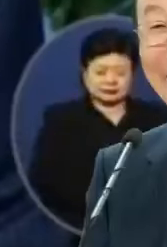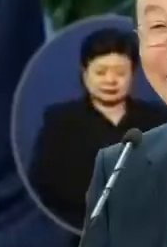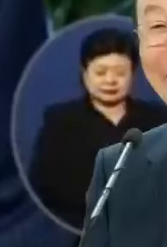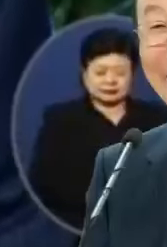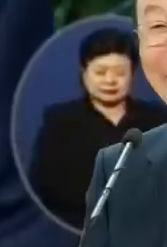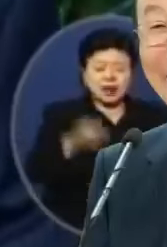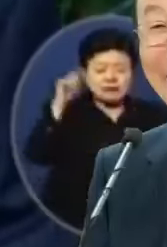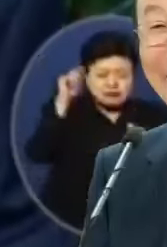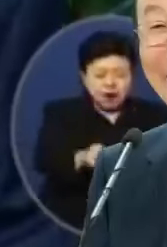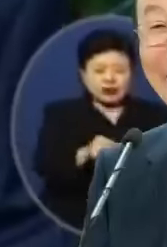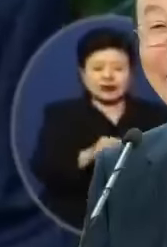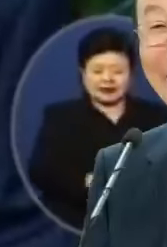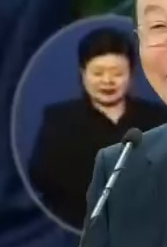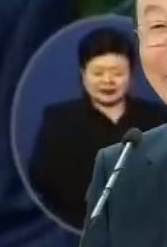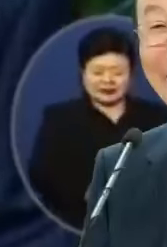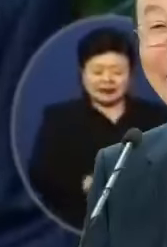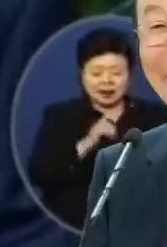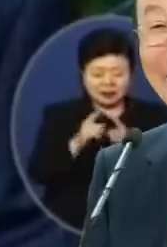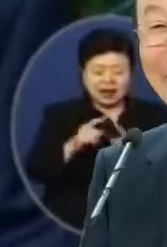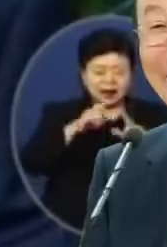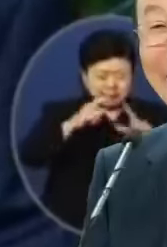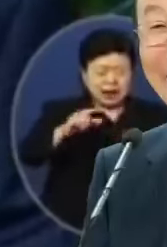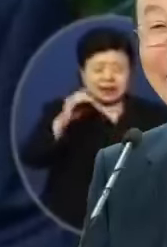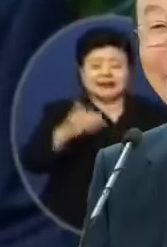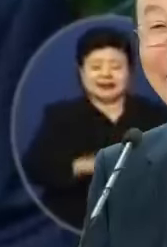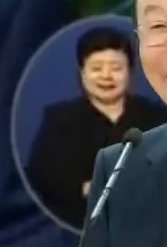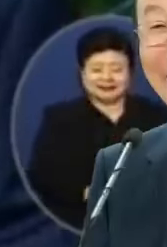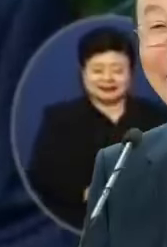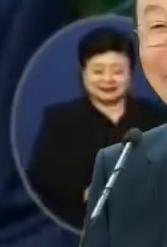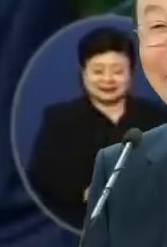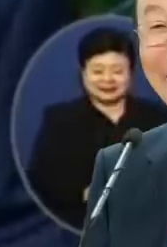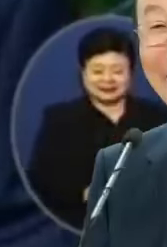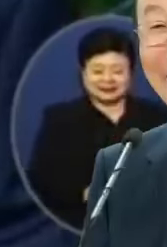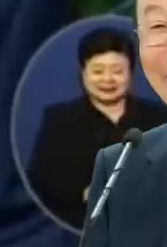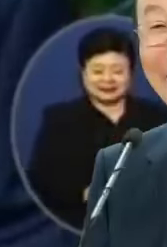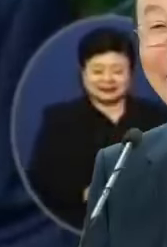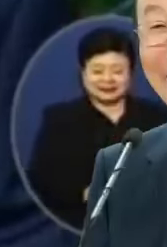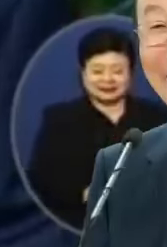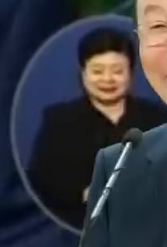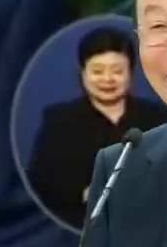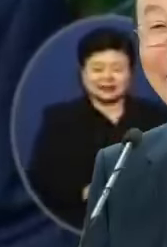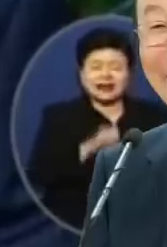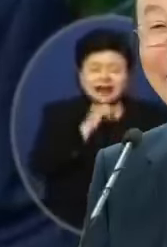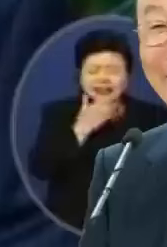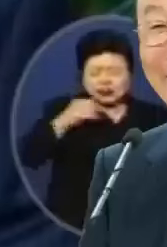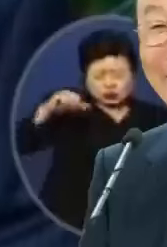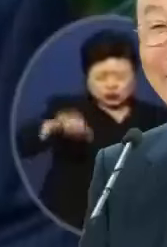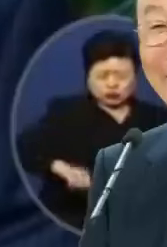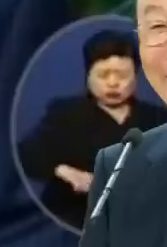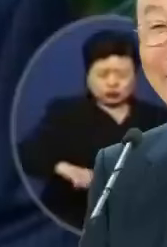그렇게 명령을 하고 말을 해야 되겠습니다. 너희 모든 가난과